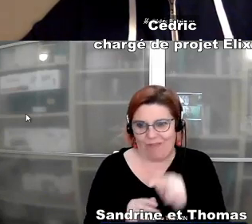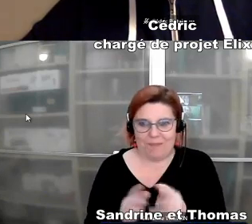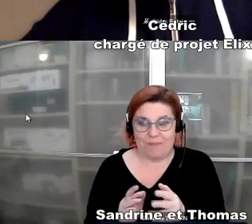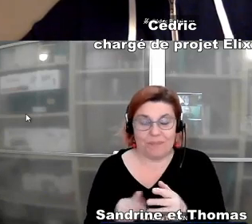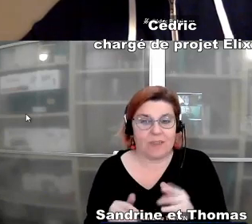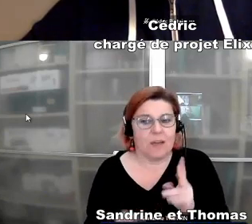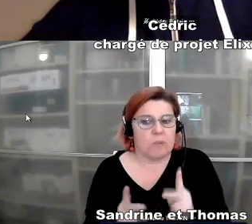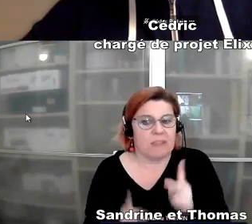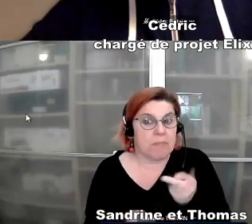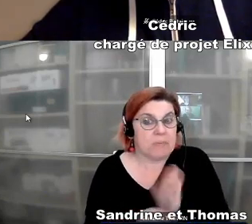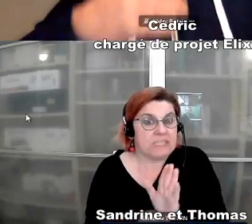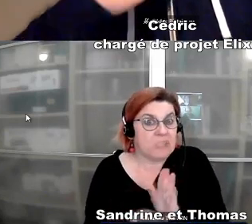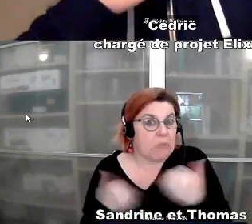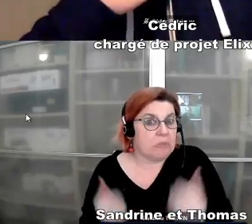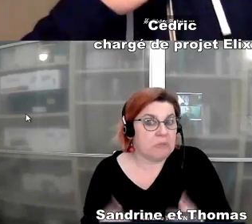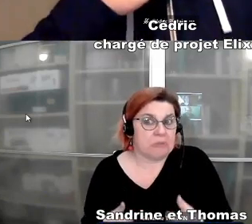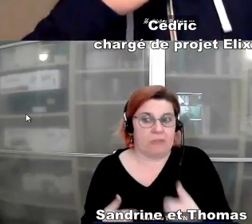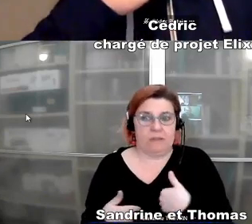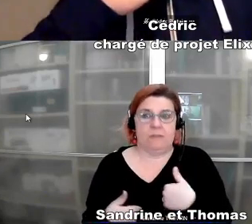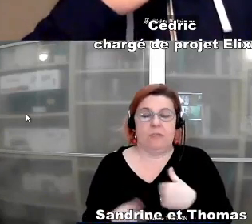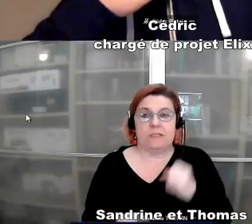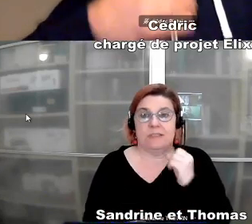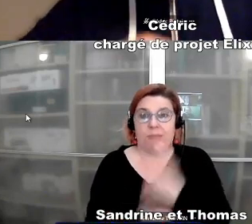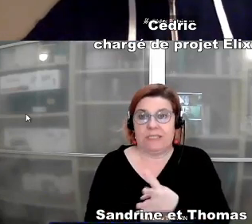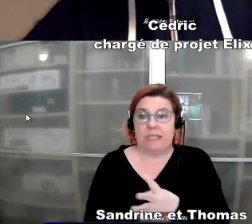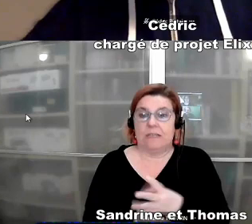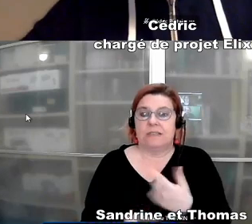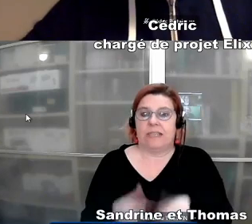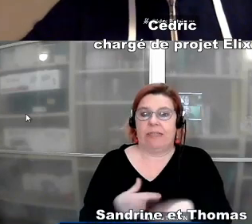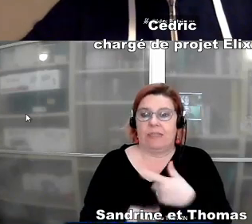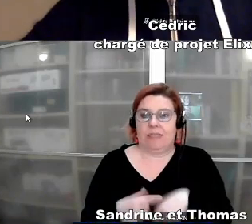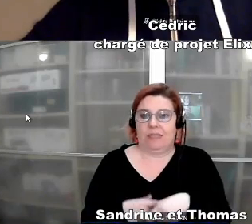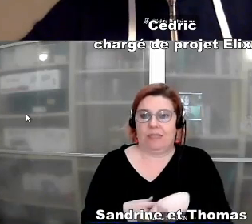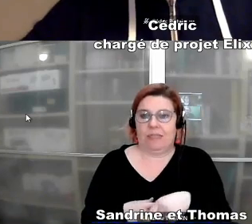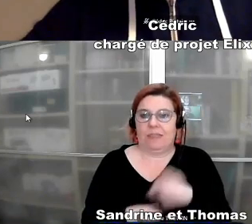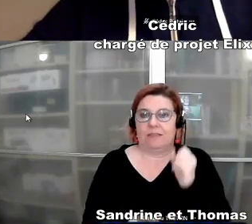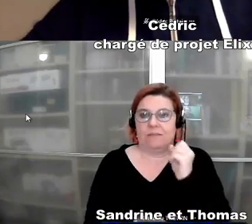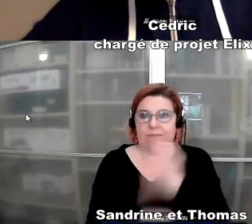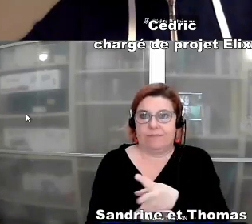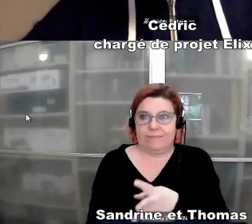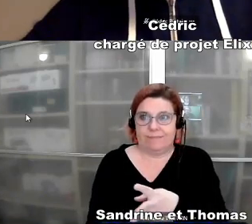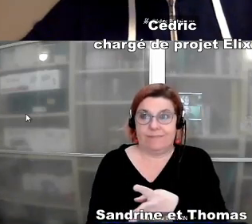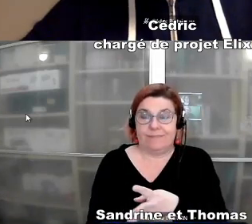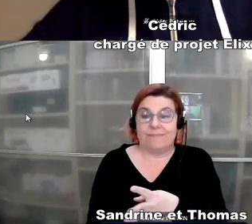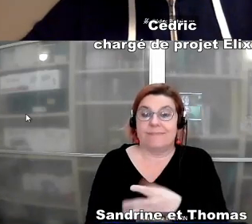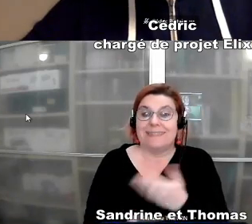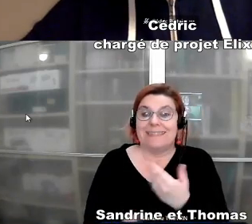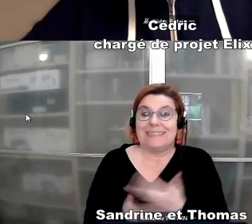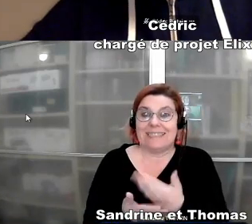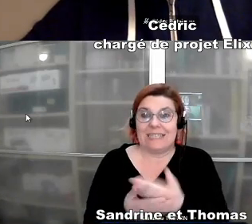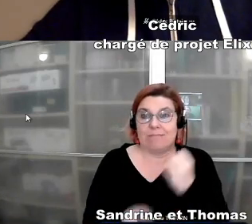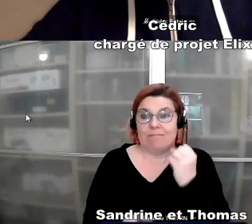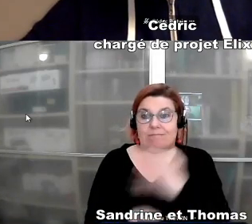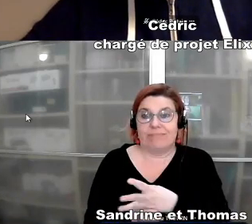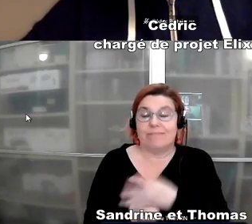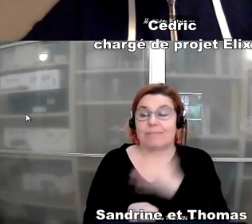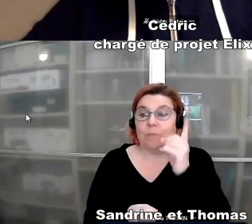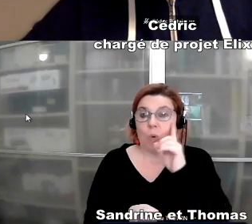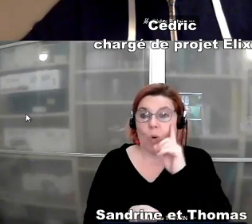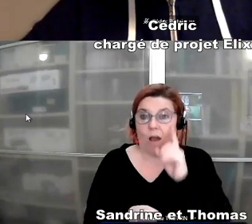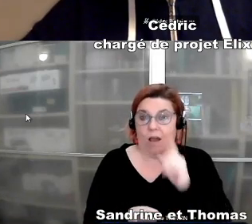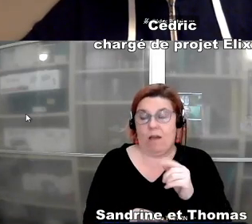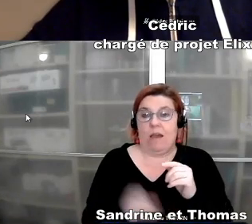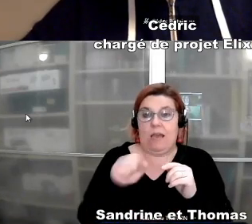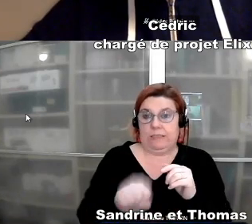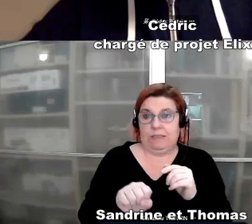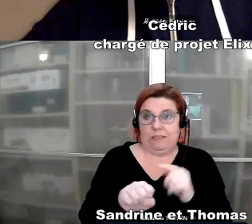vais peut-être me présenter. Donc, moi, c'est Sébastien. Alors, mon signe, c'est celui-là. C'est un signe qui est construit avec le signe de la